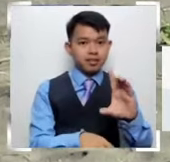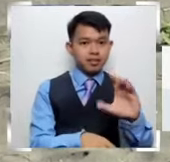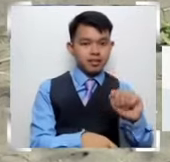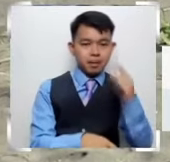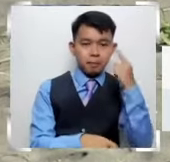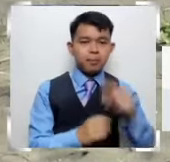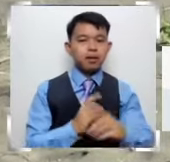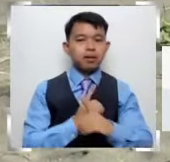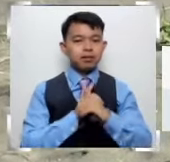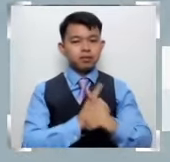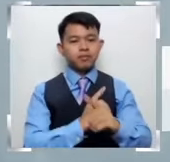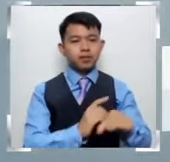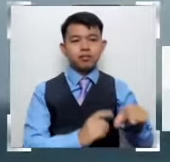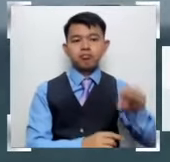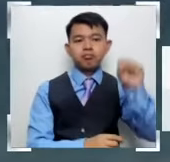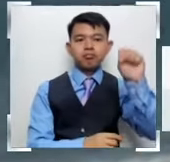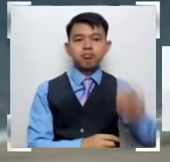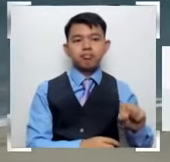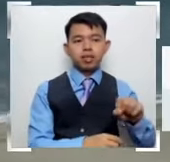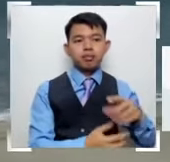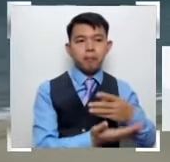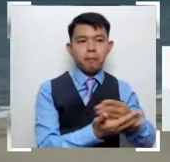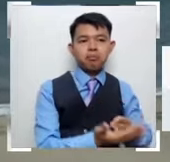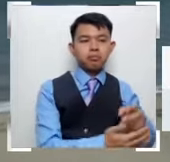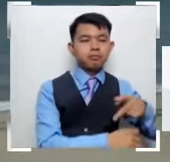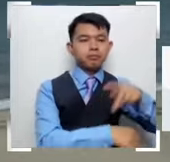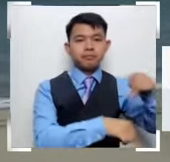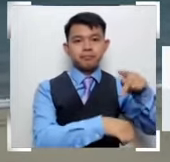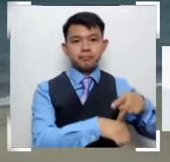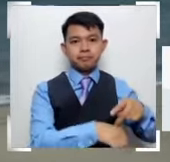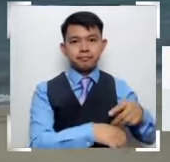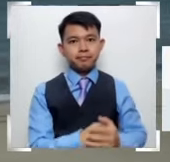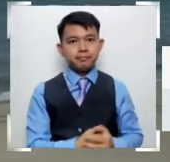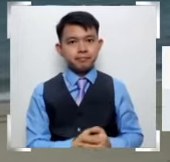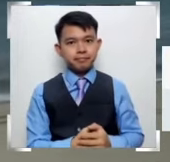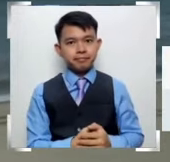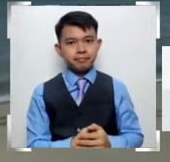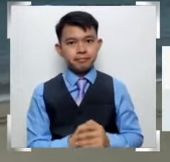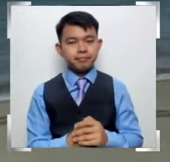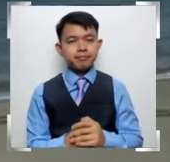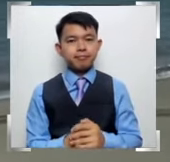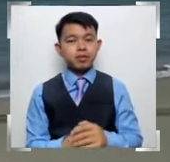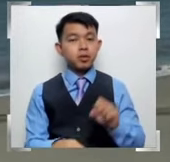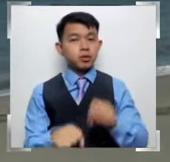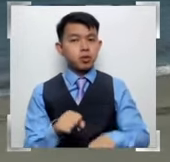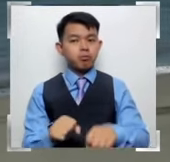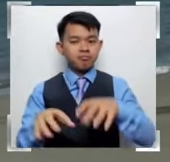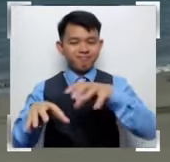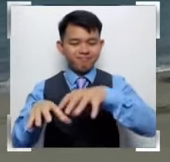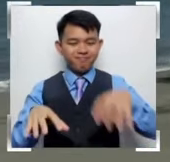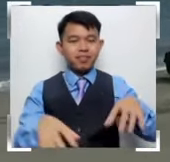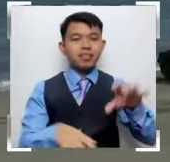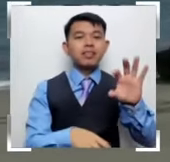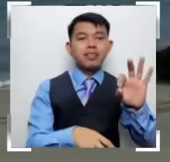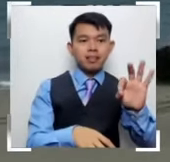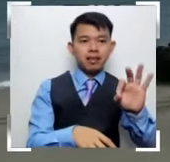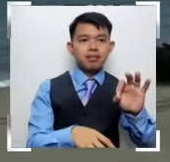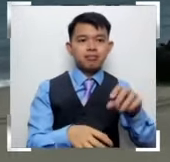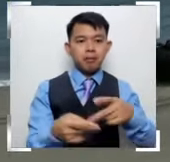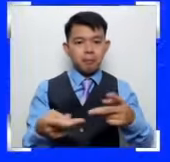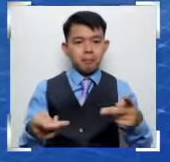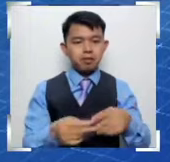bansa. Sa kabuuan, 9 na lugar sa bansa ang pwedeng gamitin ng Amerika sa ilalim ng EDCA.